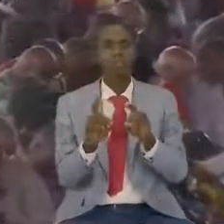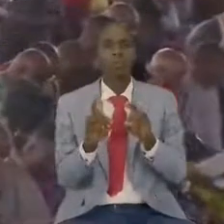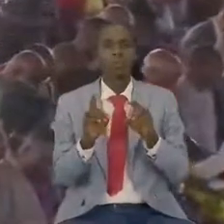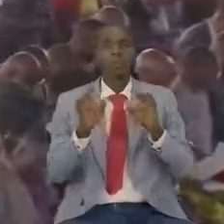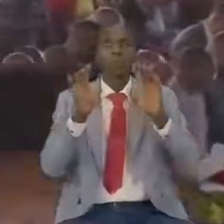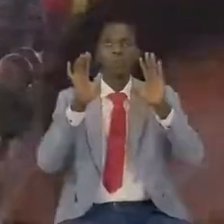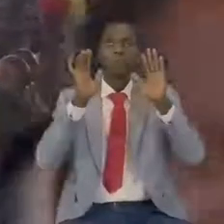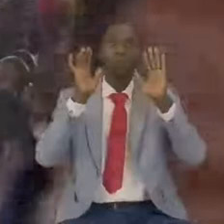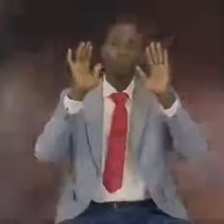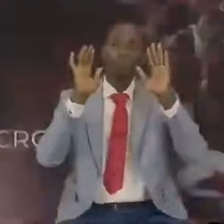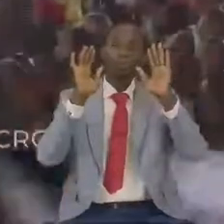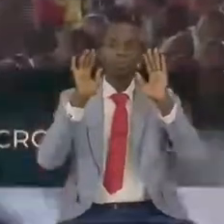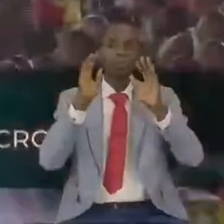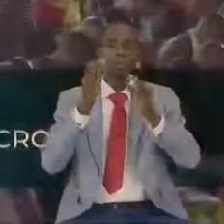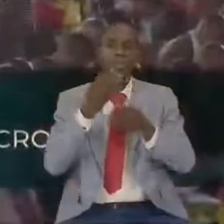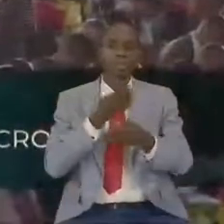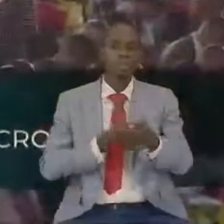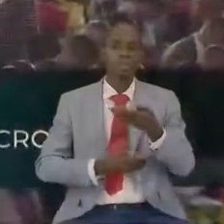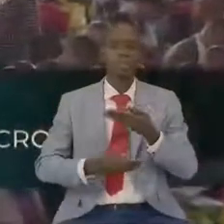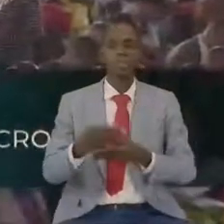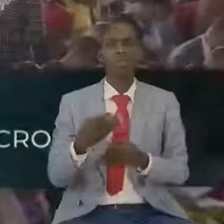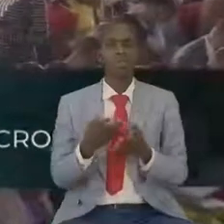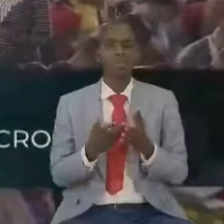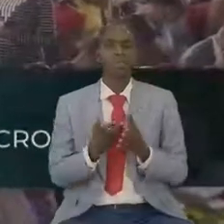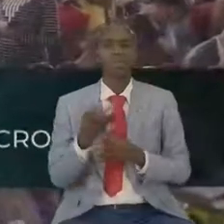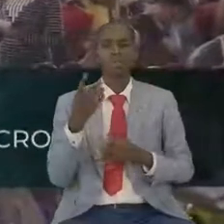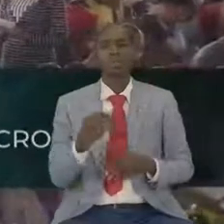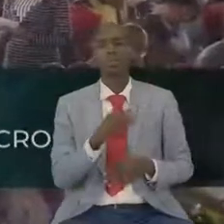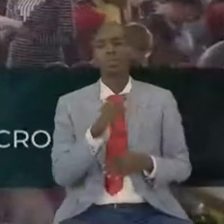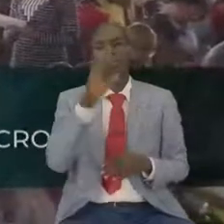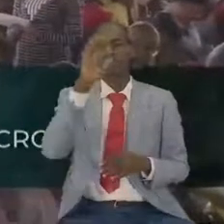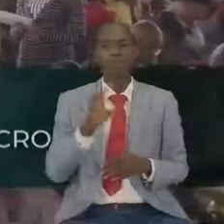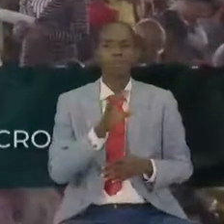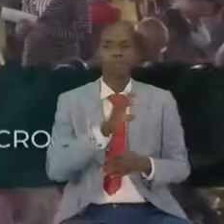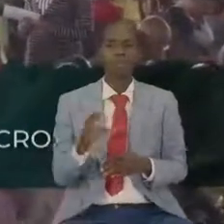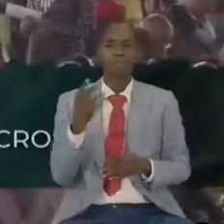L'échange merveilleux est béni par la croix. Exode